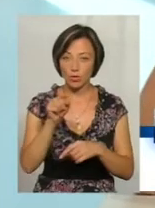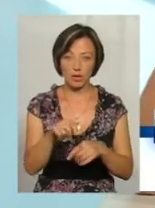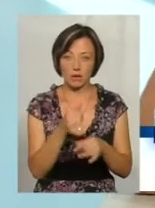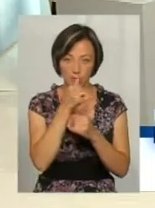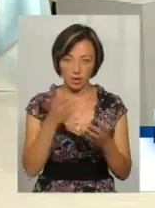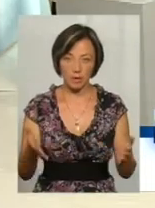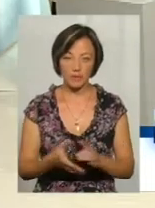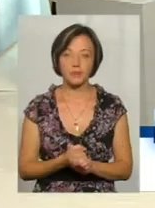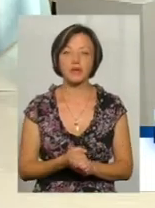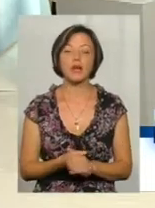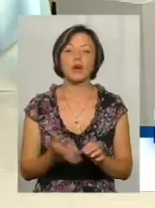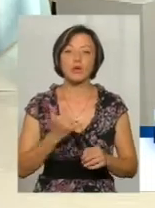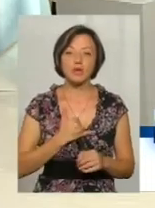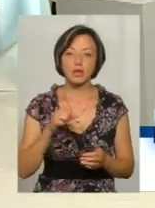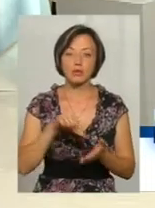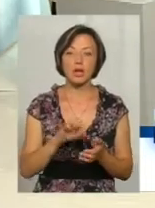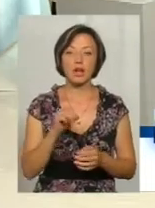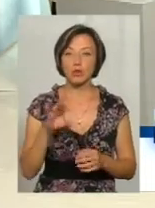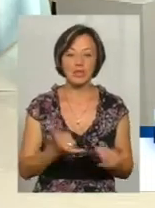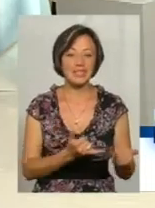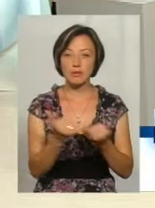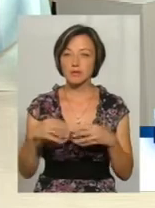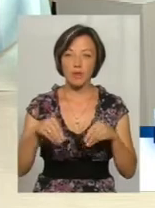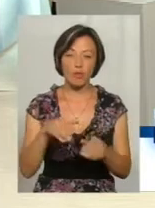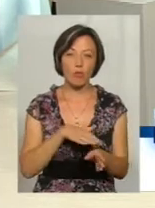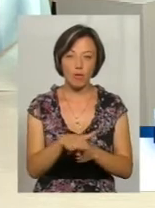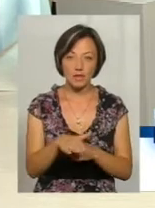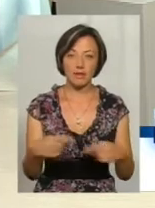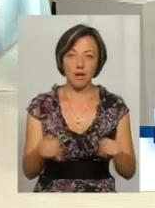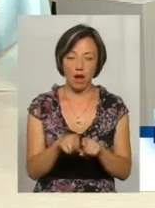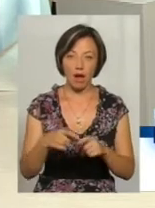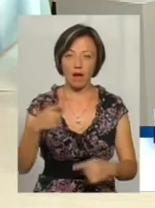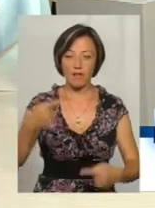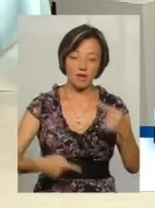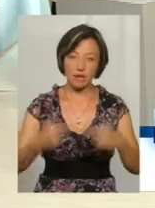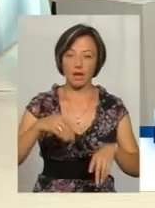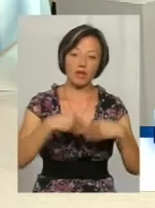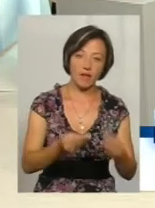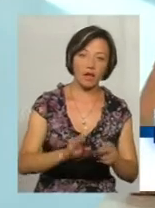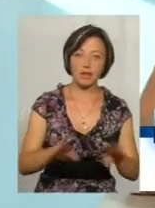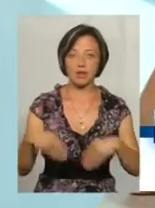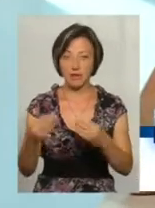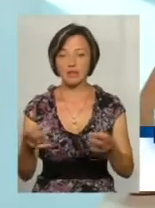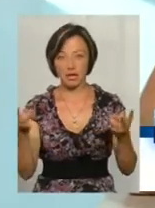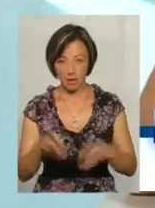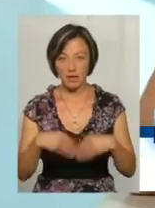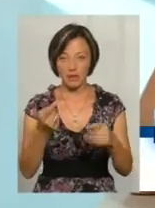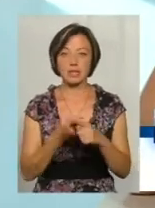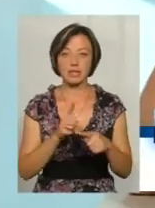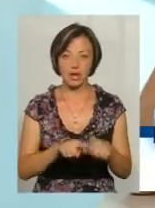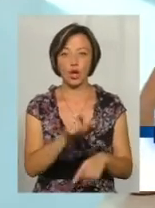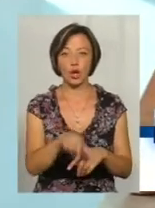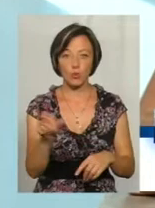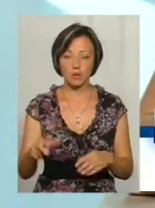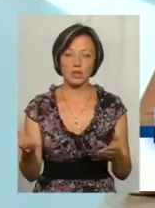могли. У нас сьогодні атошники не забезпечені землею повністю. Іде отака війна, давати, не давати. Треба давати, тому що це люди,